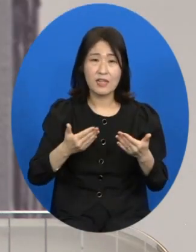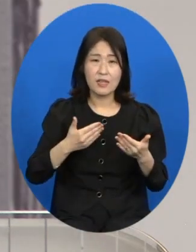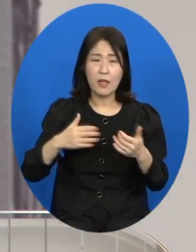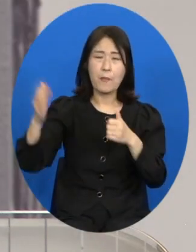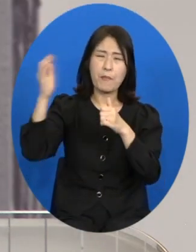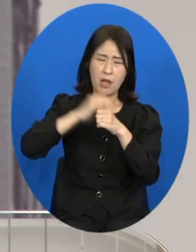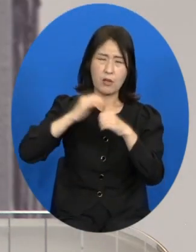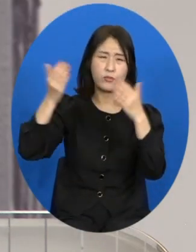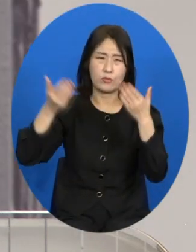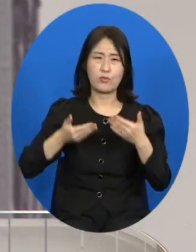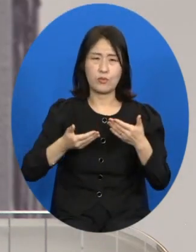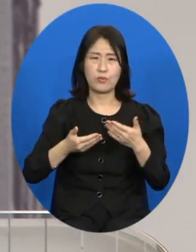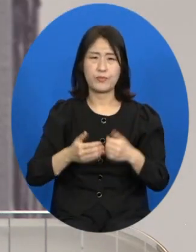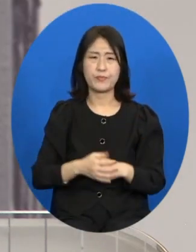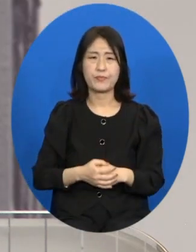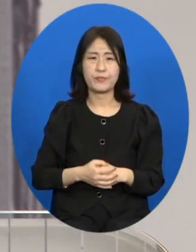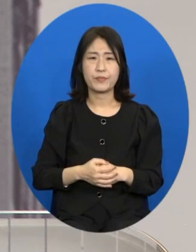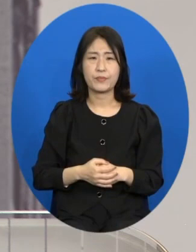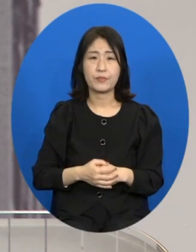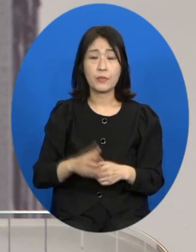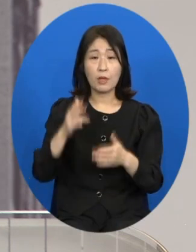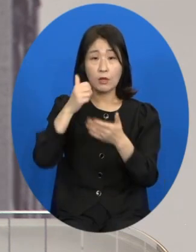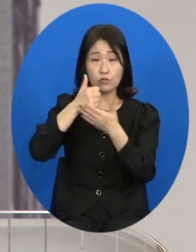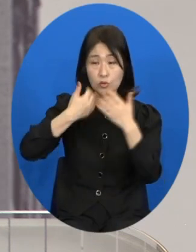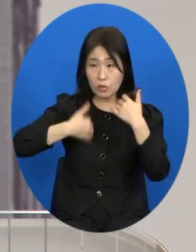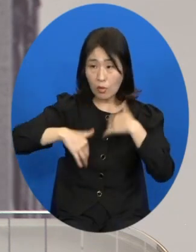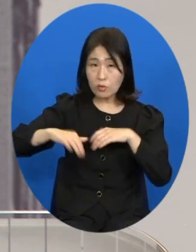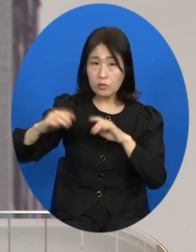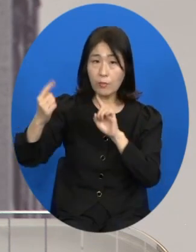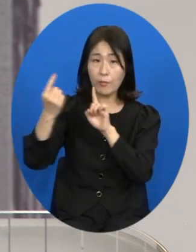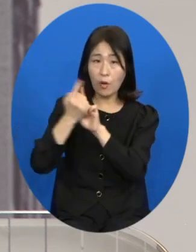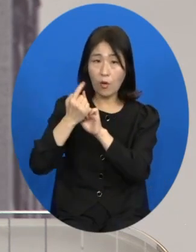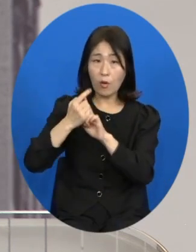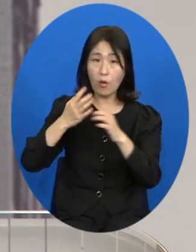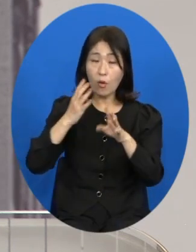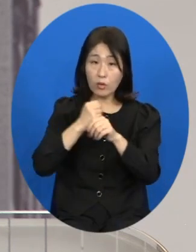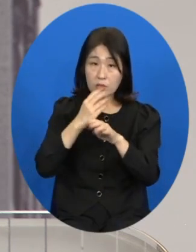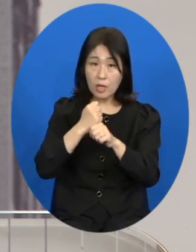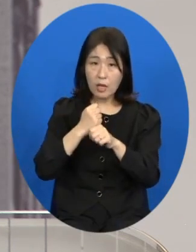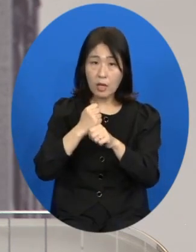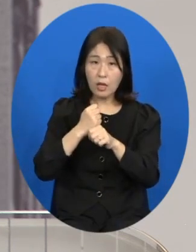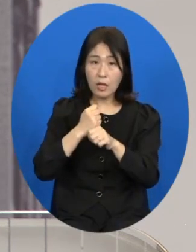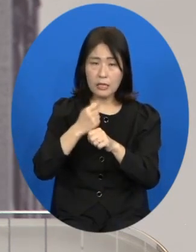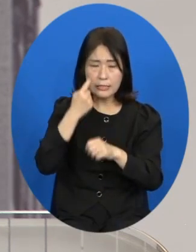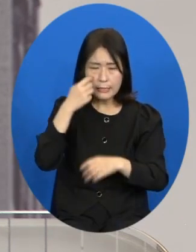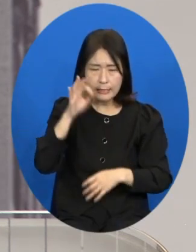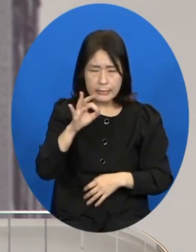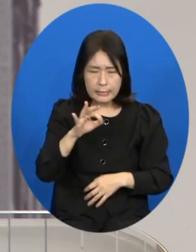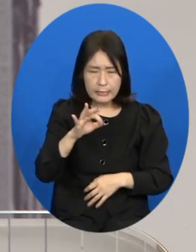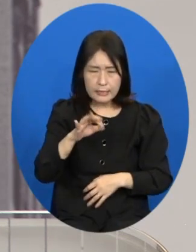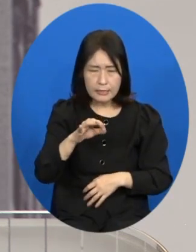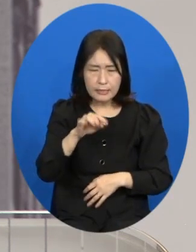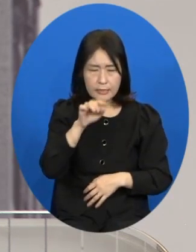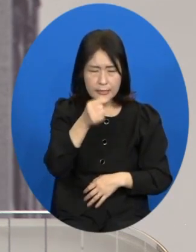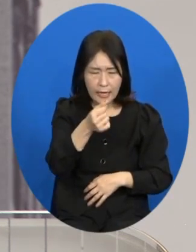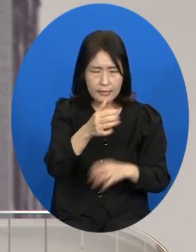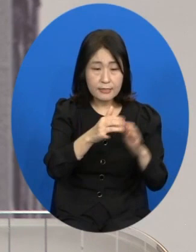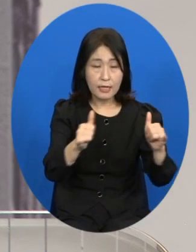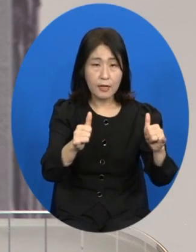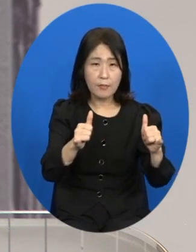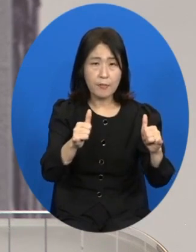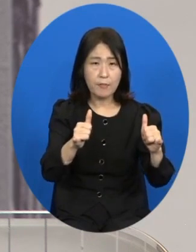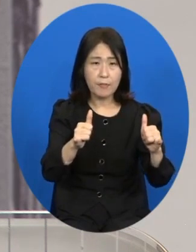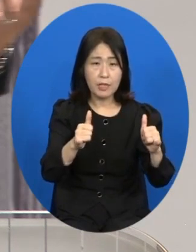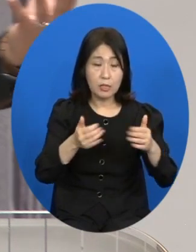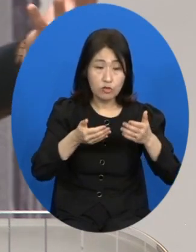언제 주님을 영접하였습니다 너희가 지극히 작은 자에게 한 것이 내게 한 것이다